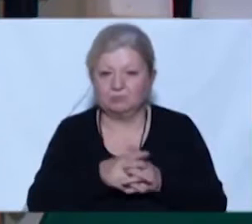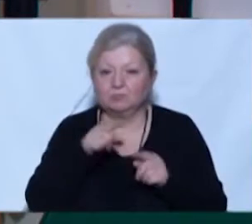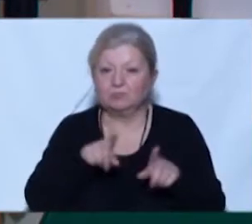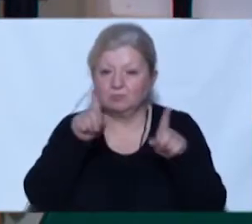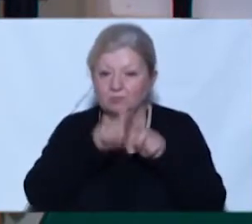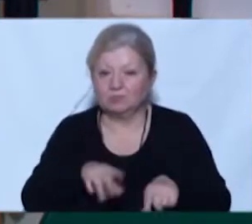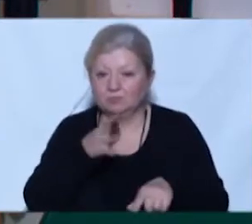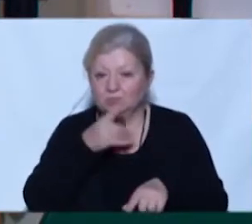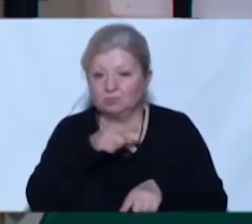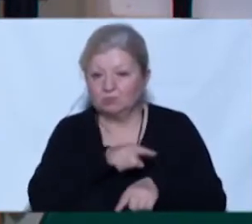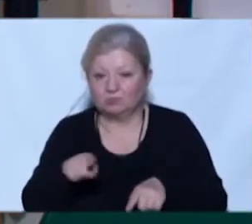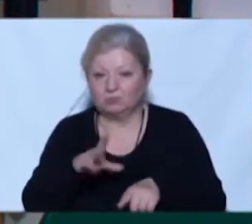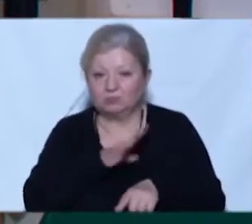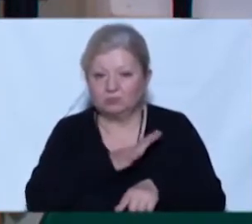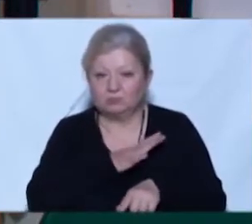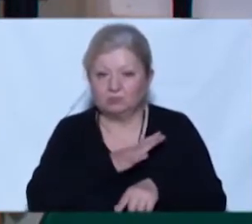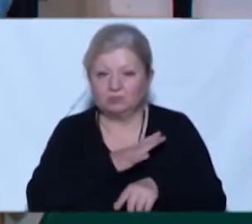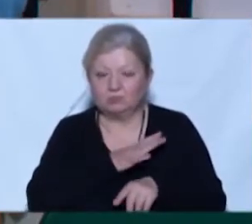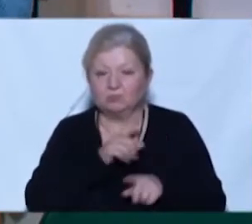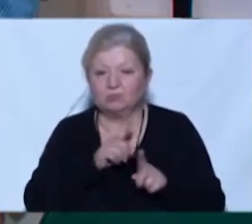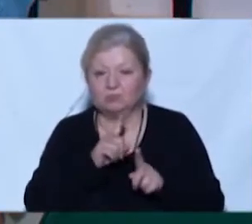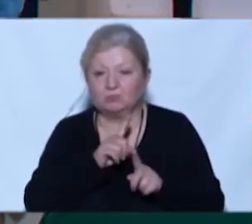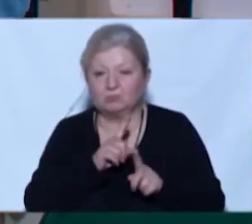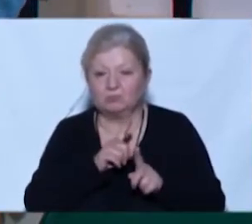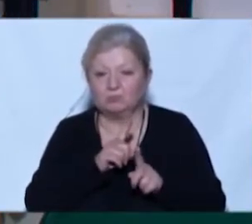Ამავდროულად ეს იყო ის რაც